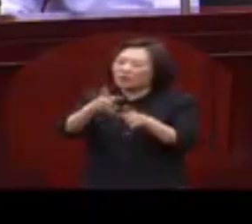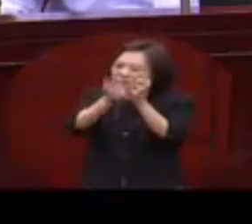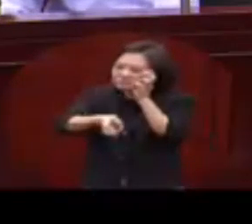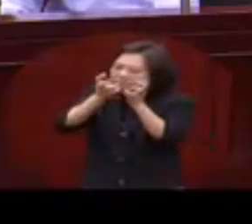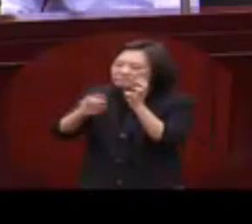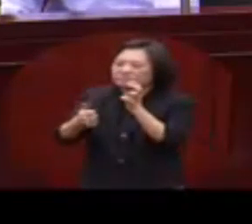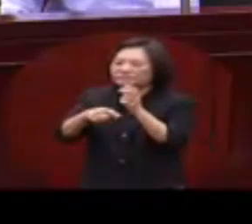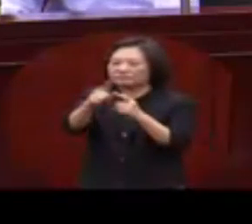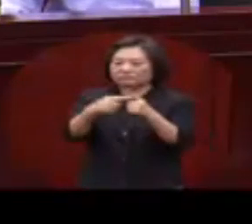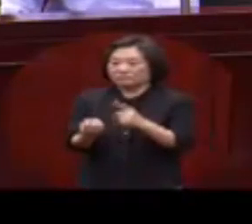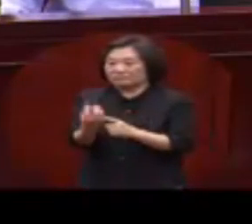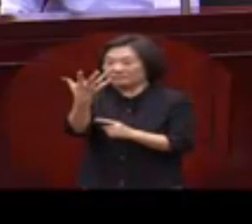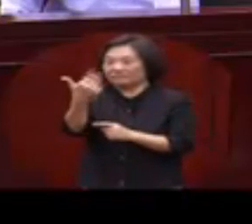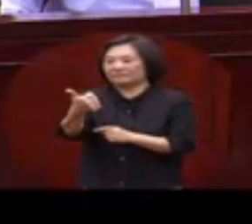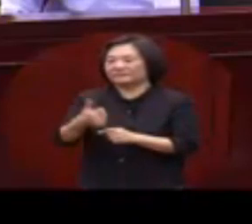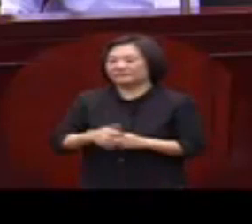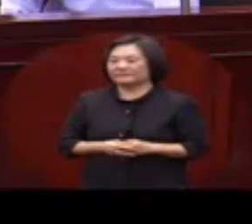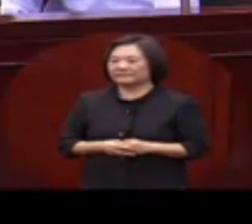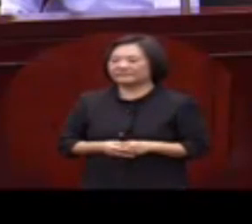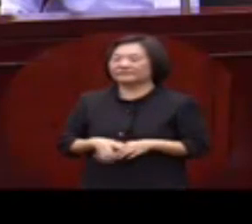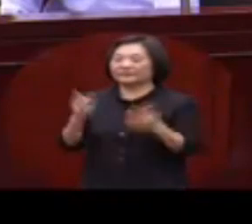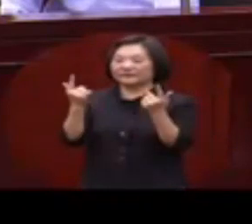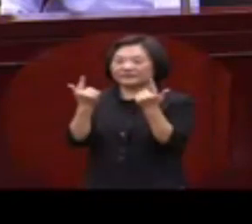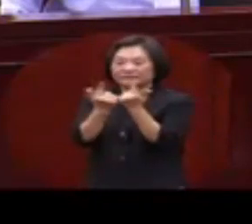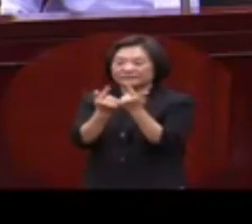台北马拉松这个今年可以拿到